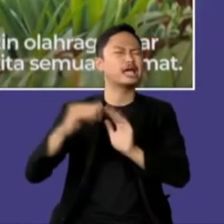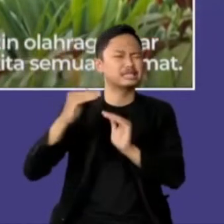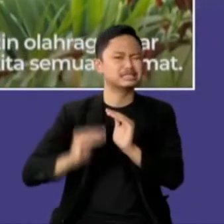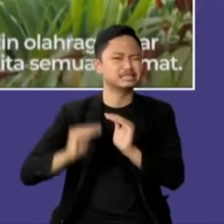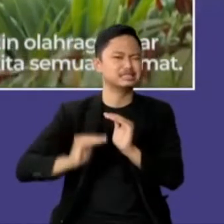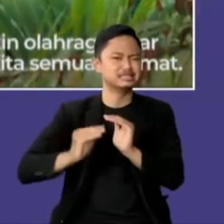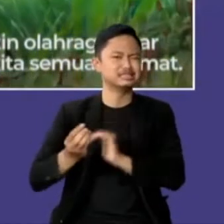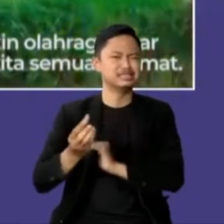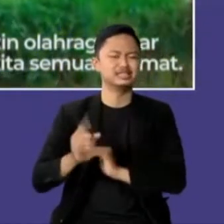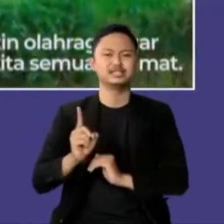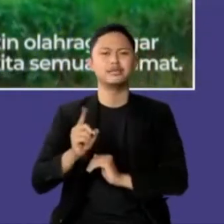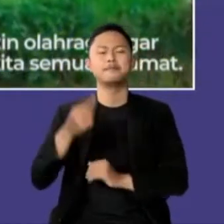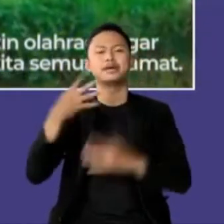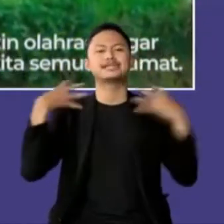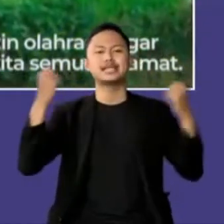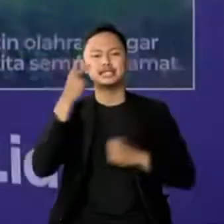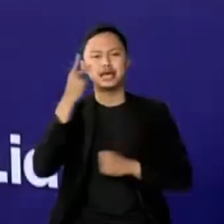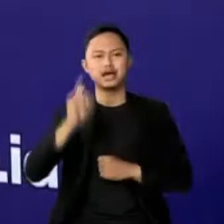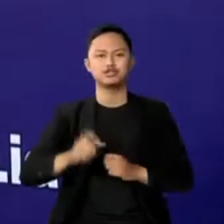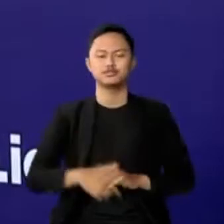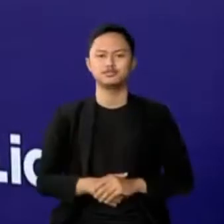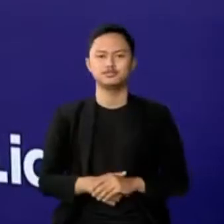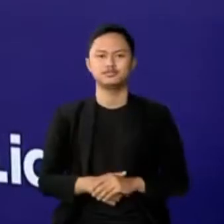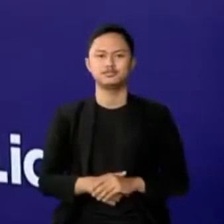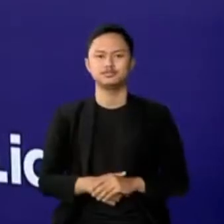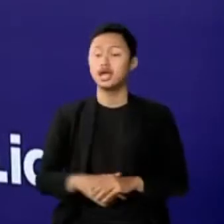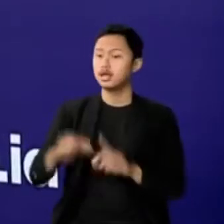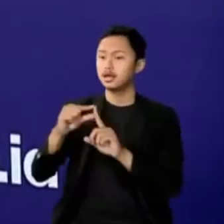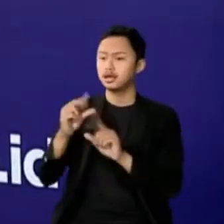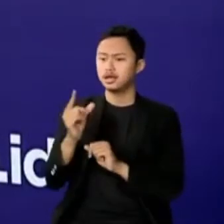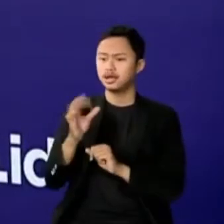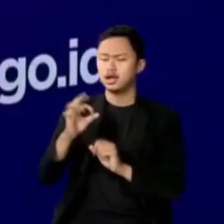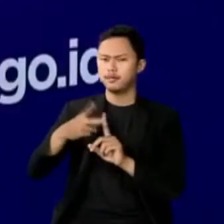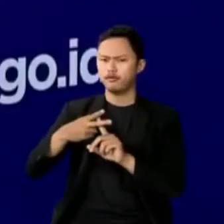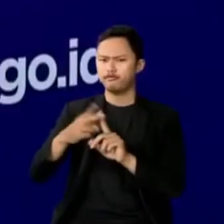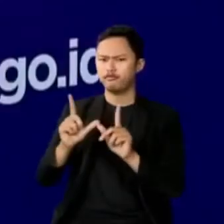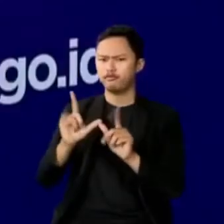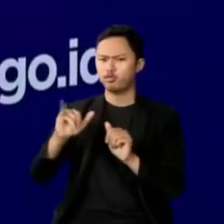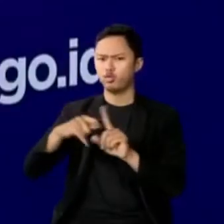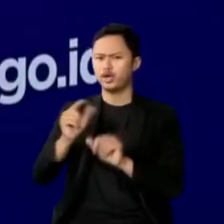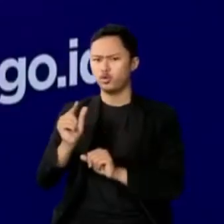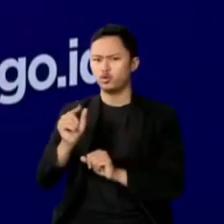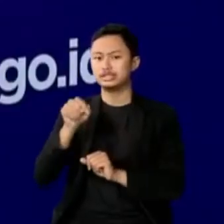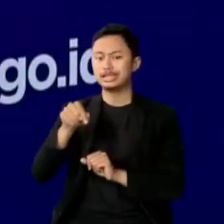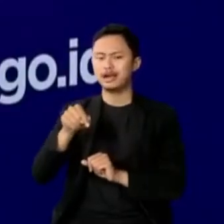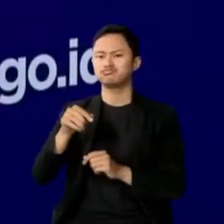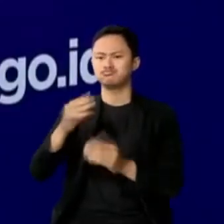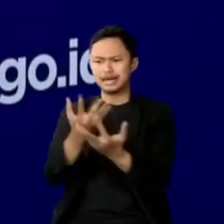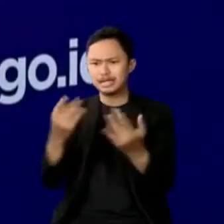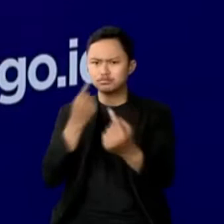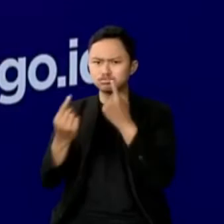menjaga kesehatan naik Oke karena Profesor iku protein ikan kita tahu saat ini sedang ramai diperbincangkan